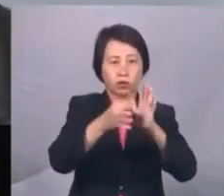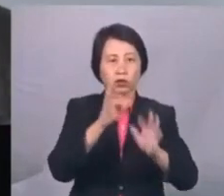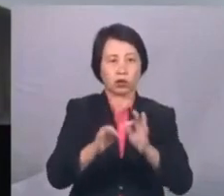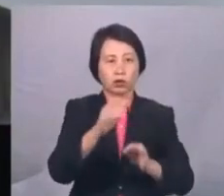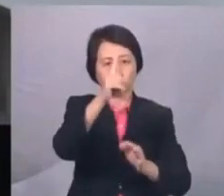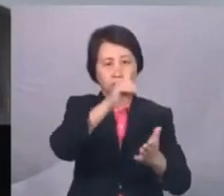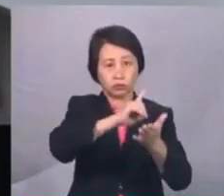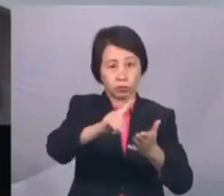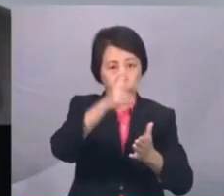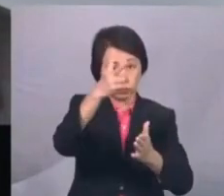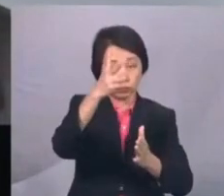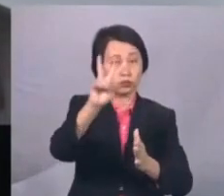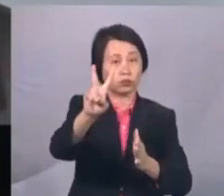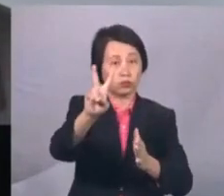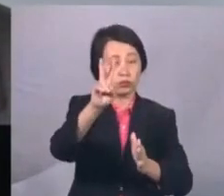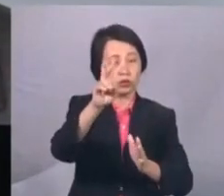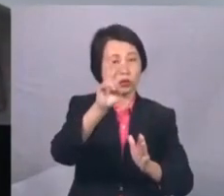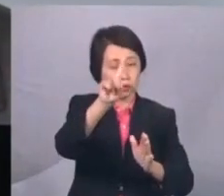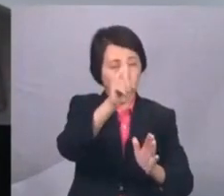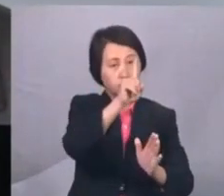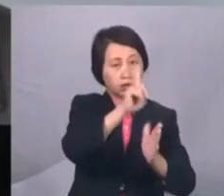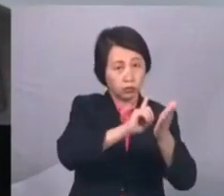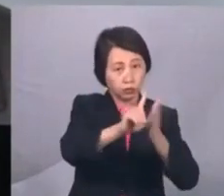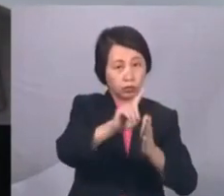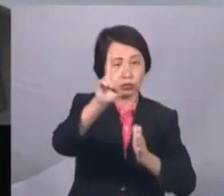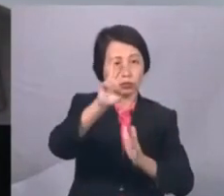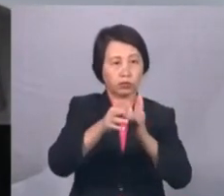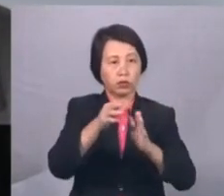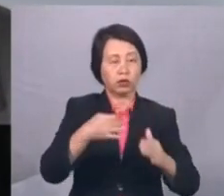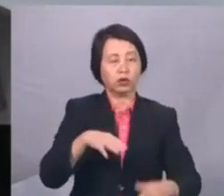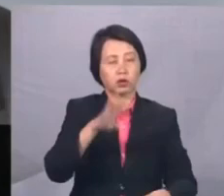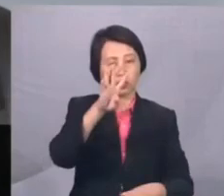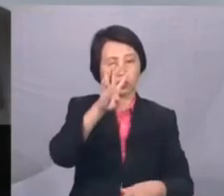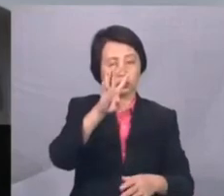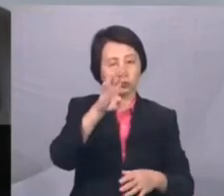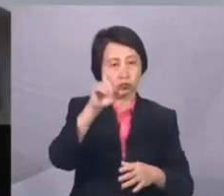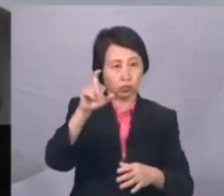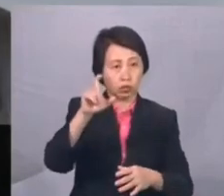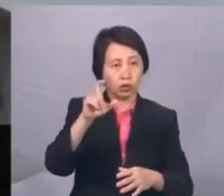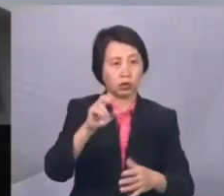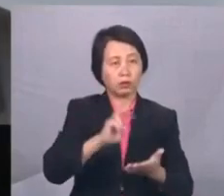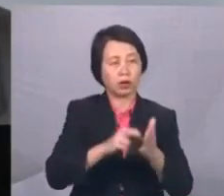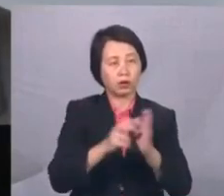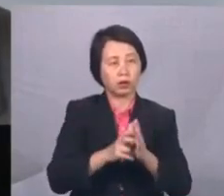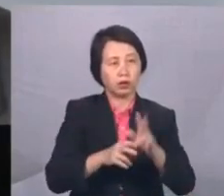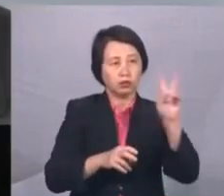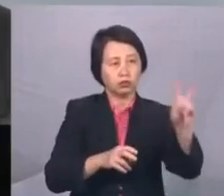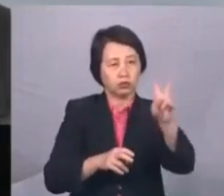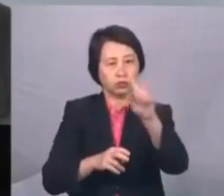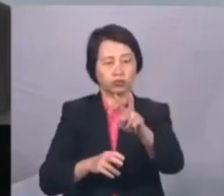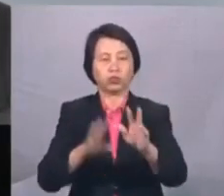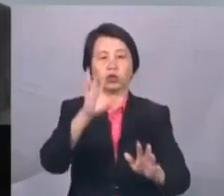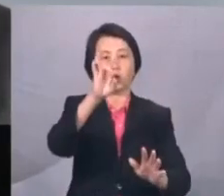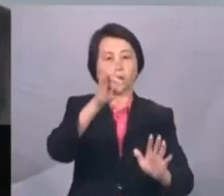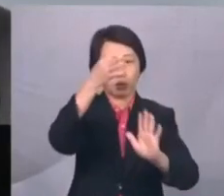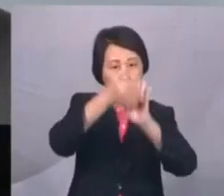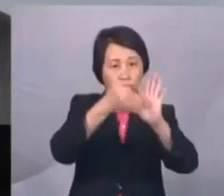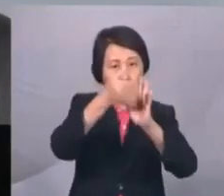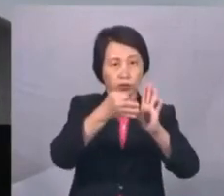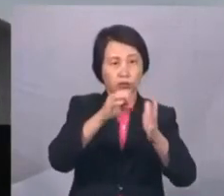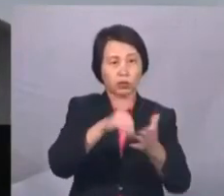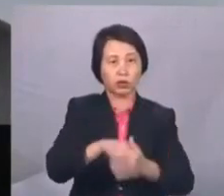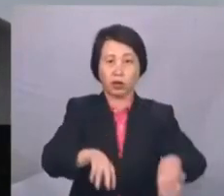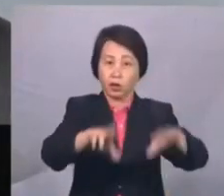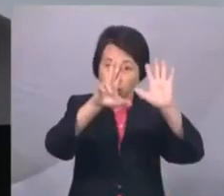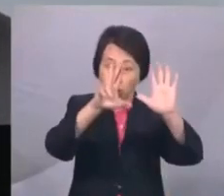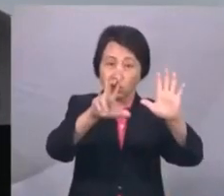kalau satu minggu Dua film eh dalam satu bulan ada empat minggu masuk dia 2228 terjadi